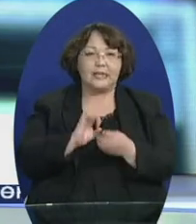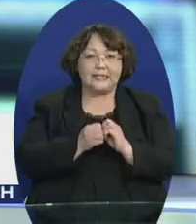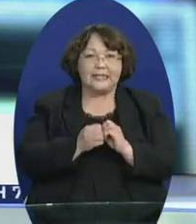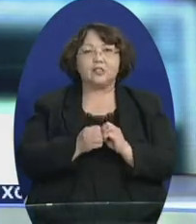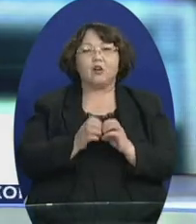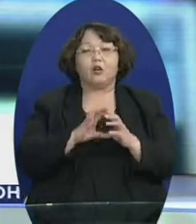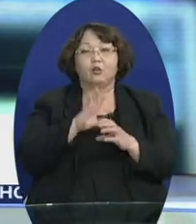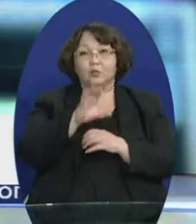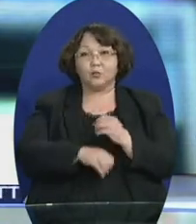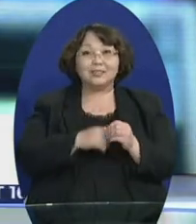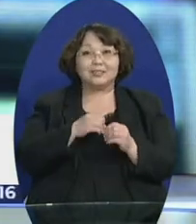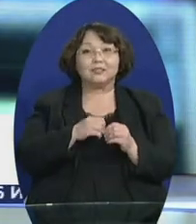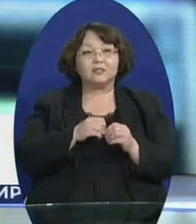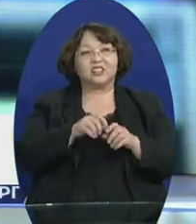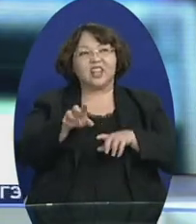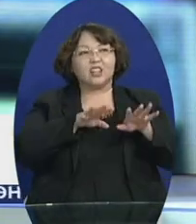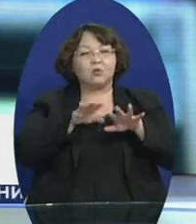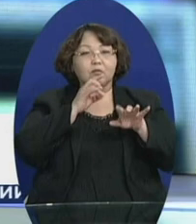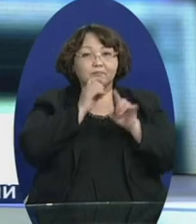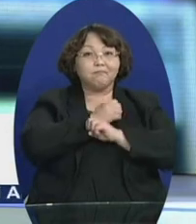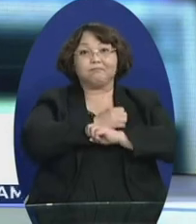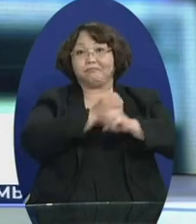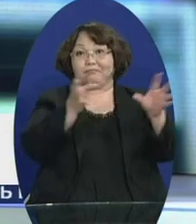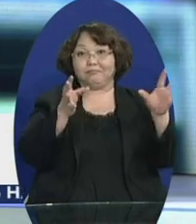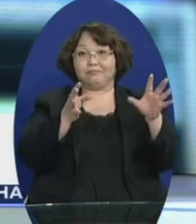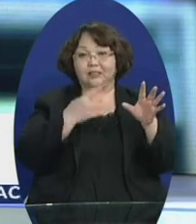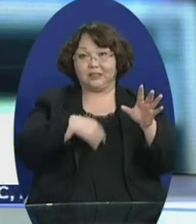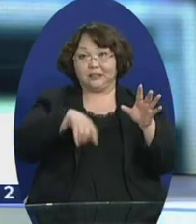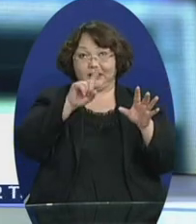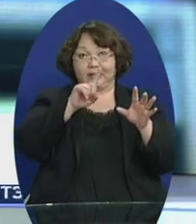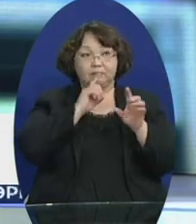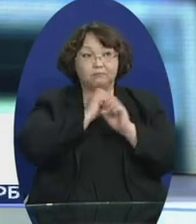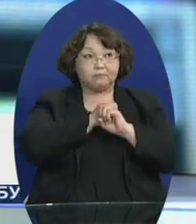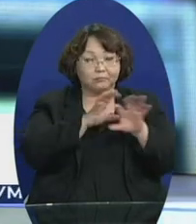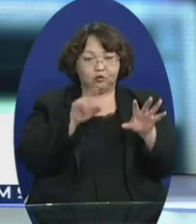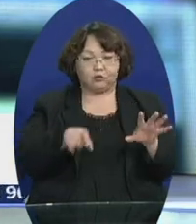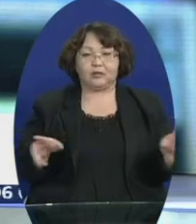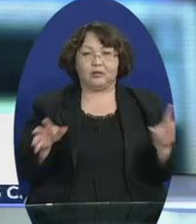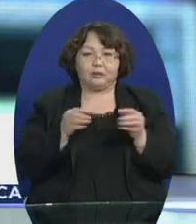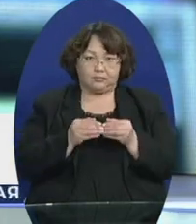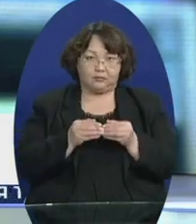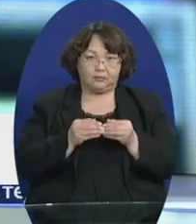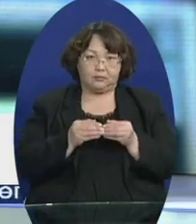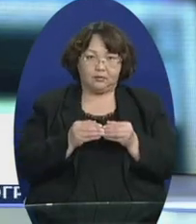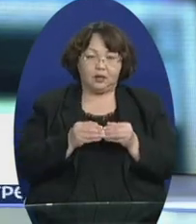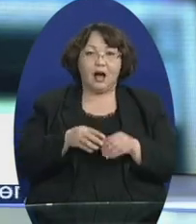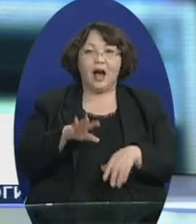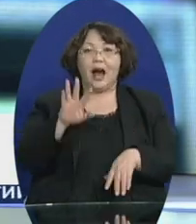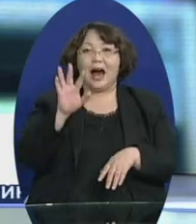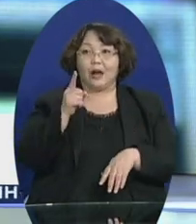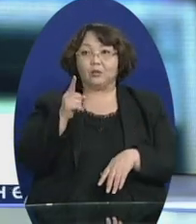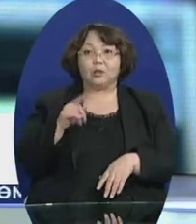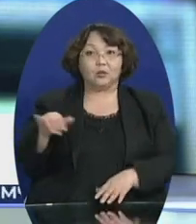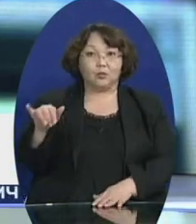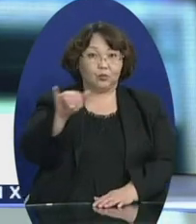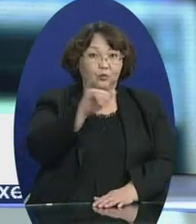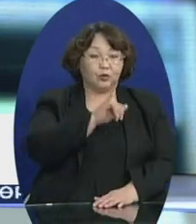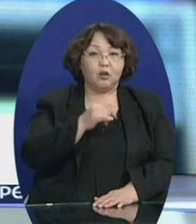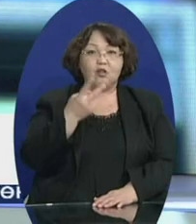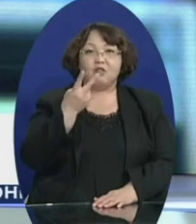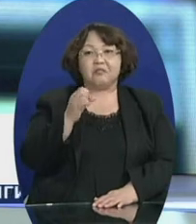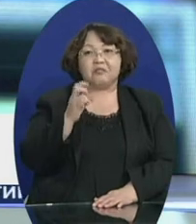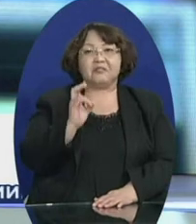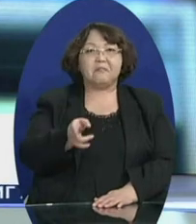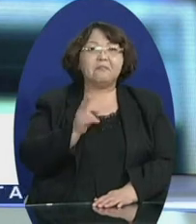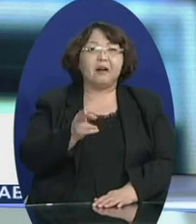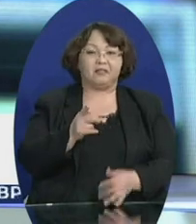нээлттэй тендерийн шалгаруулалтыг зарлсан. 1-р шатны тендер шалгаруулалт өнөөдөр хаагдлаа. Тендерт оролцохоор 11 улсын 20 компани бүртгүүлсэн байна.